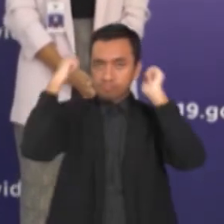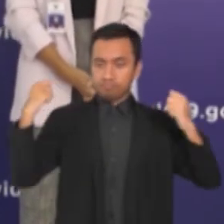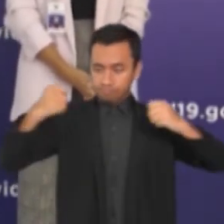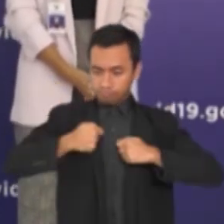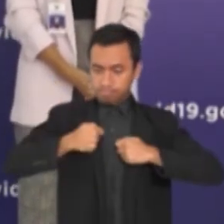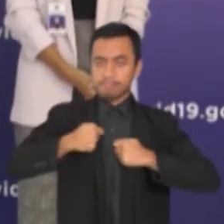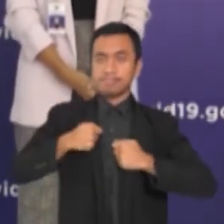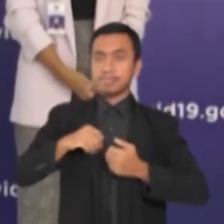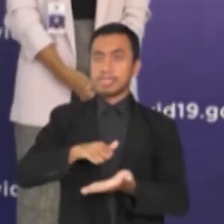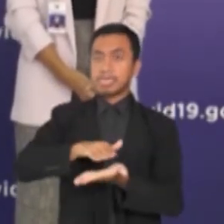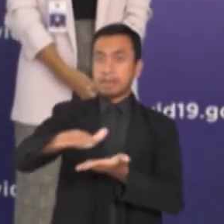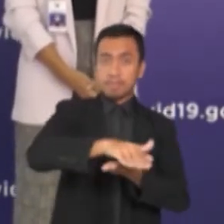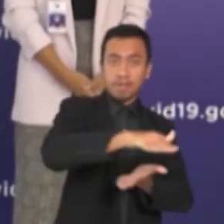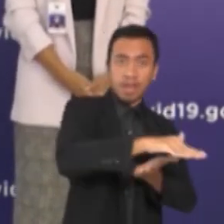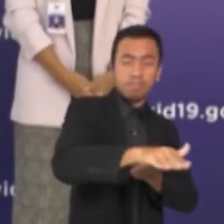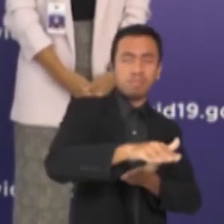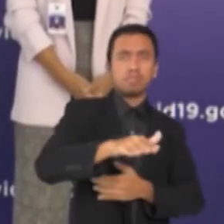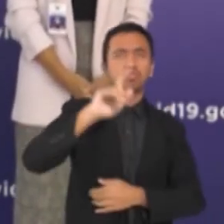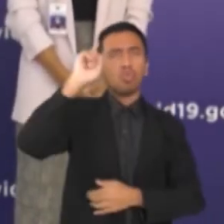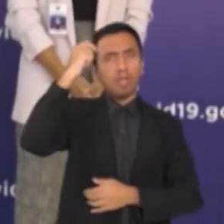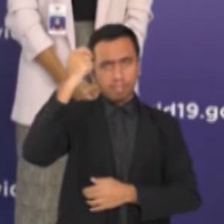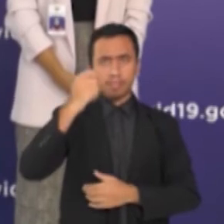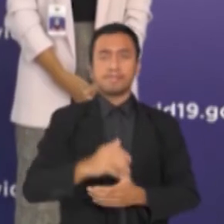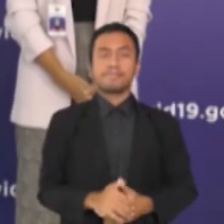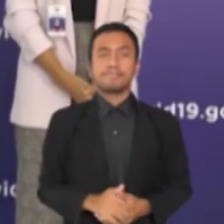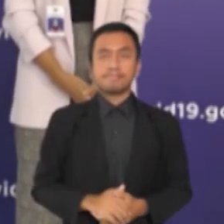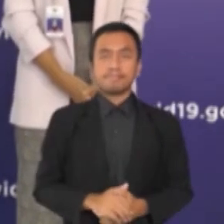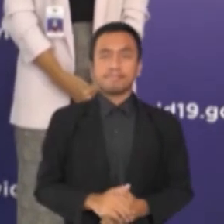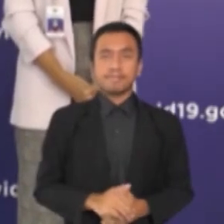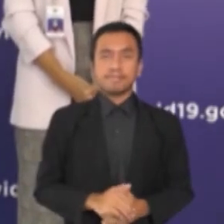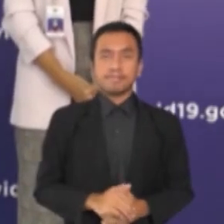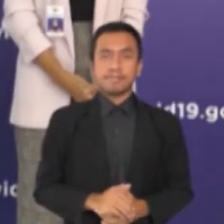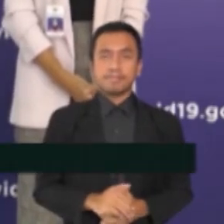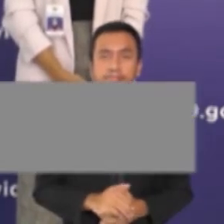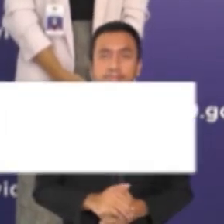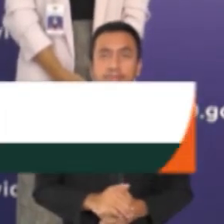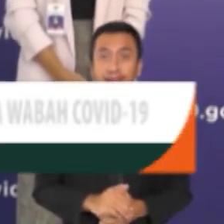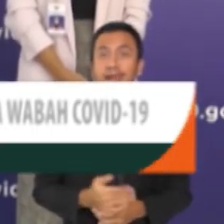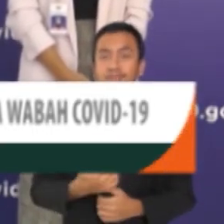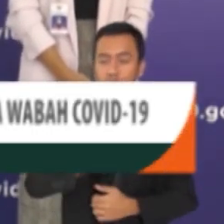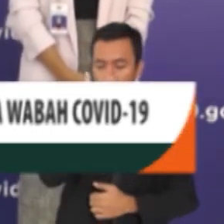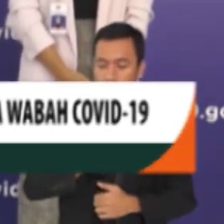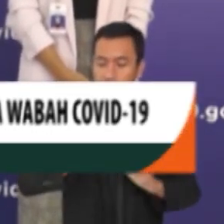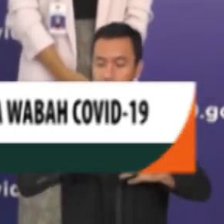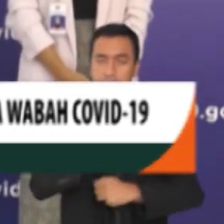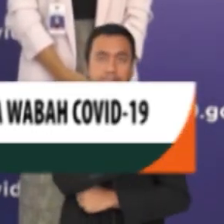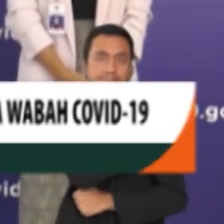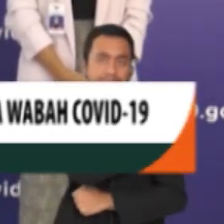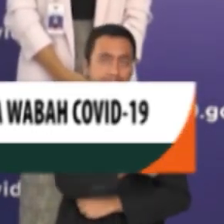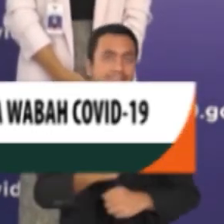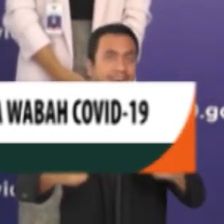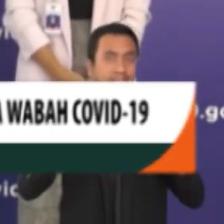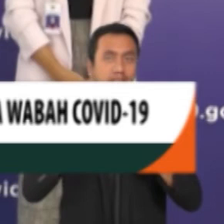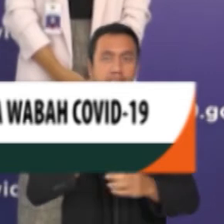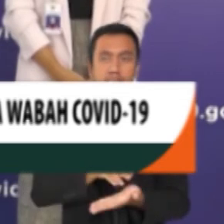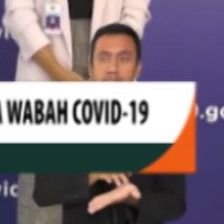wilayah, termasuk juga mobilitas tenaga medis yang terbatas. Kemudian juga